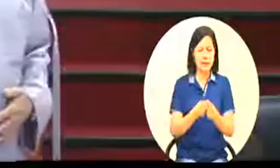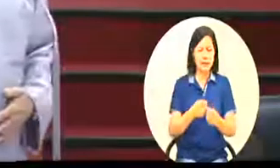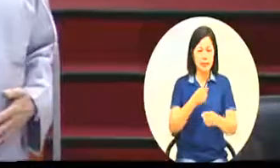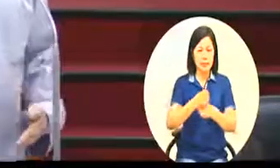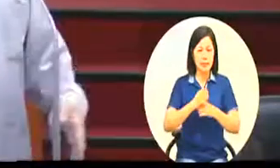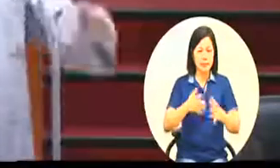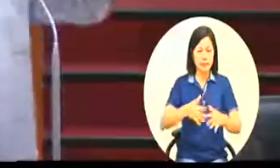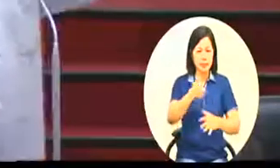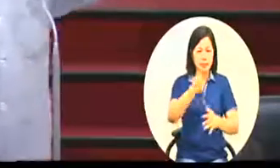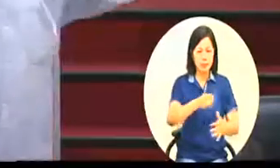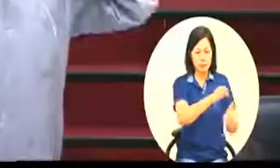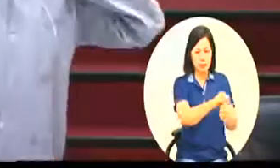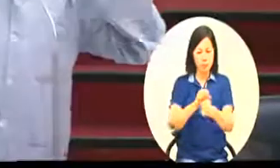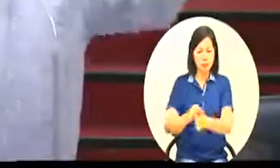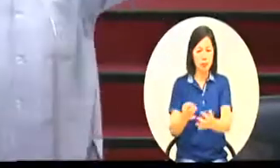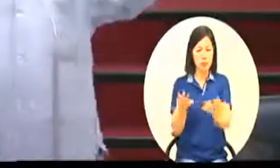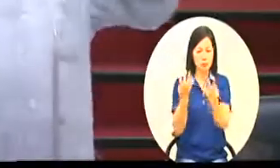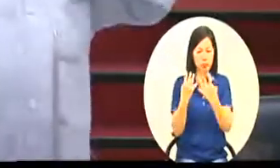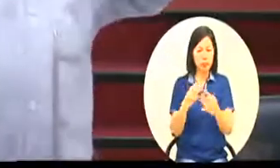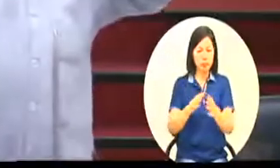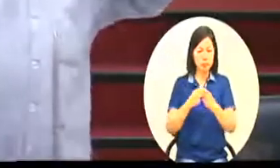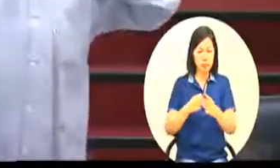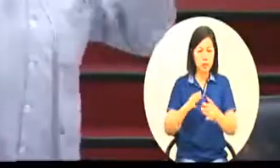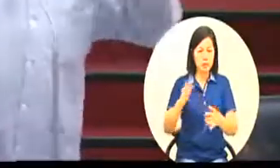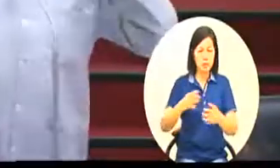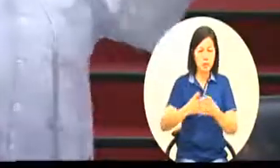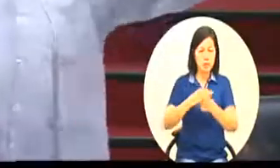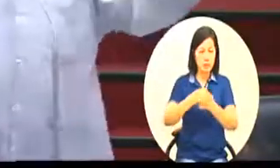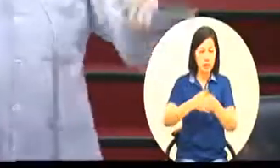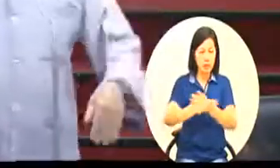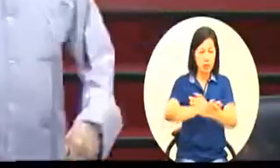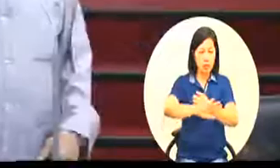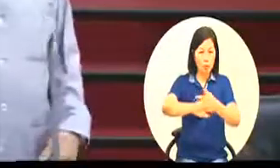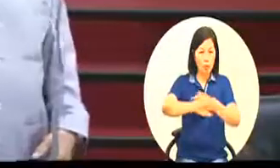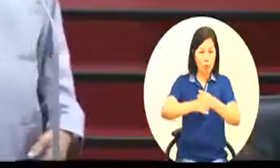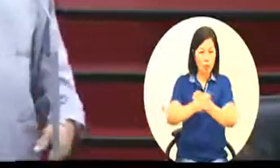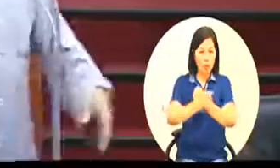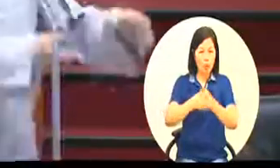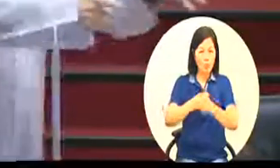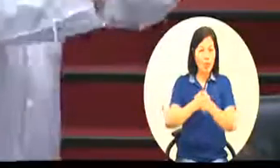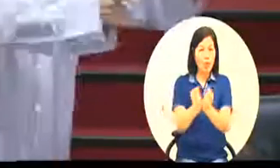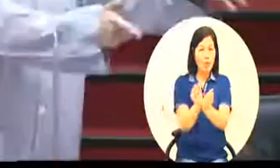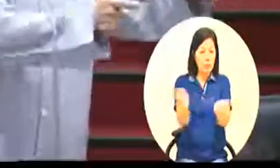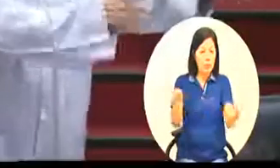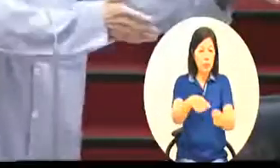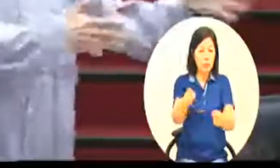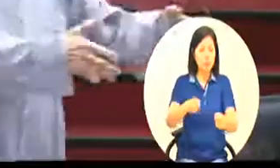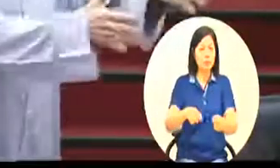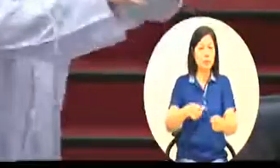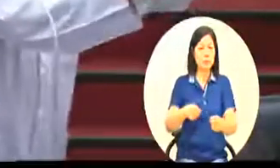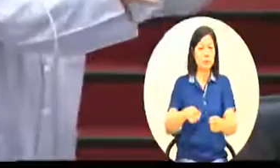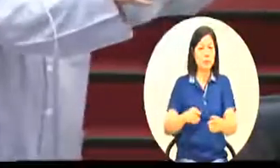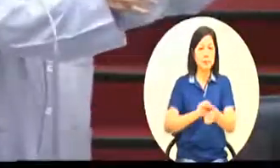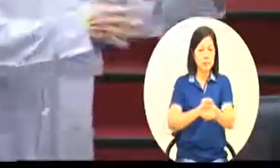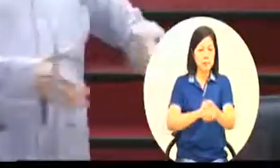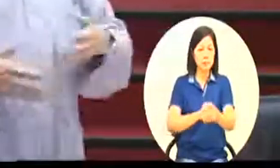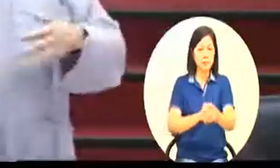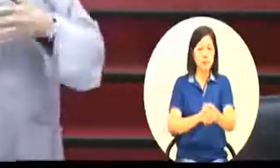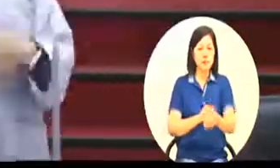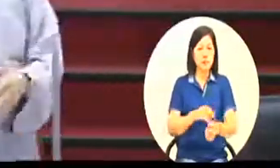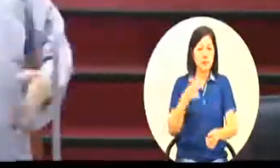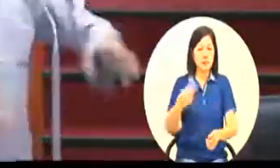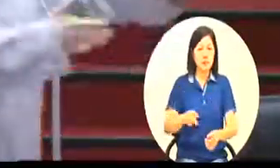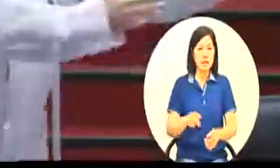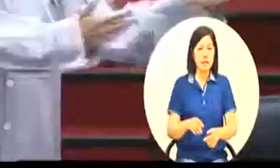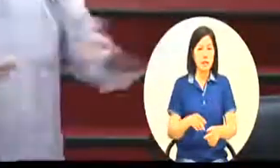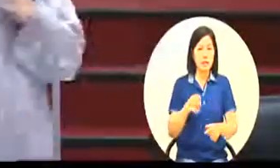后，但是伊甲保外求伊国民党犯人。啊，即摆民进党好唔好？就甲讲吼。中间